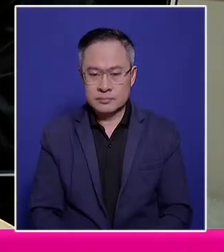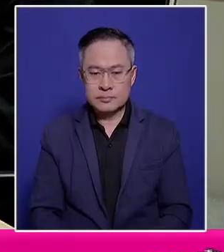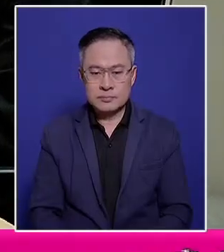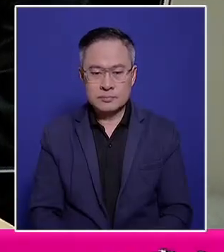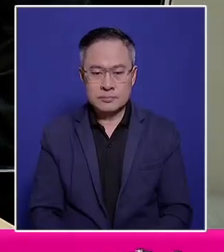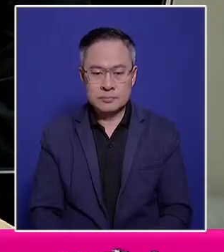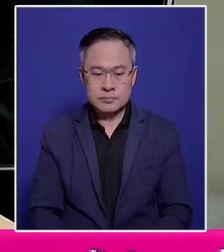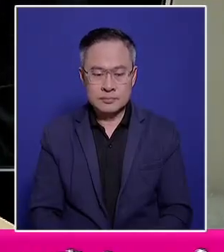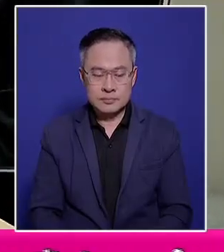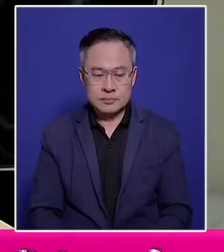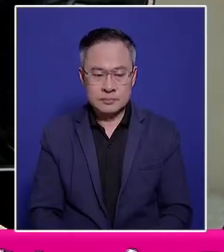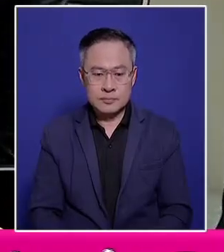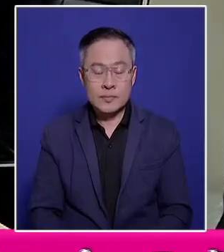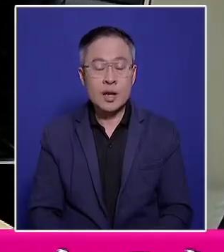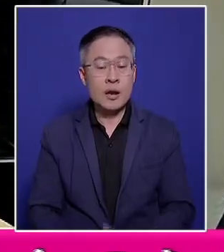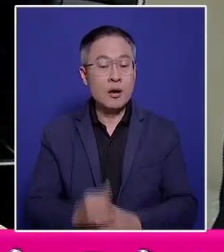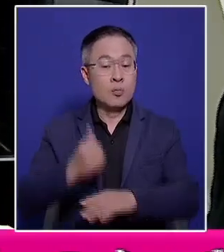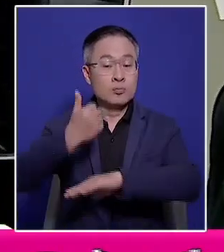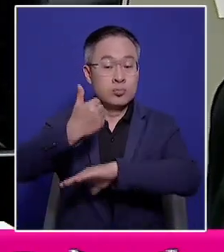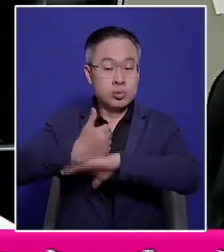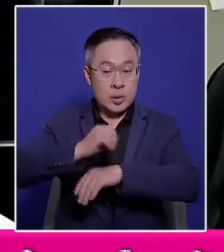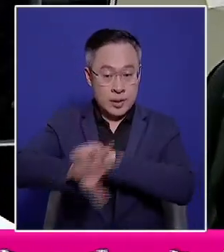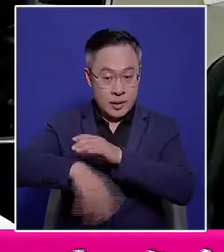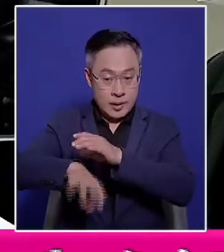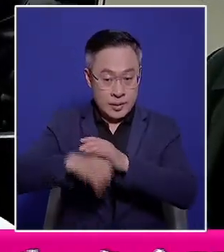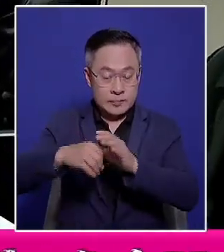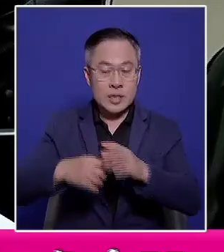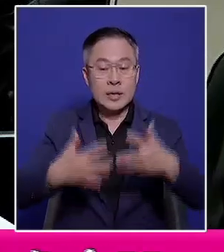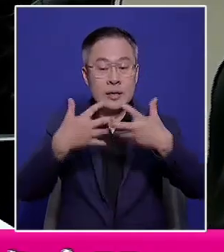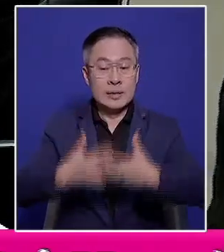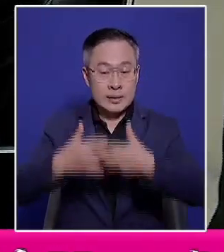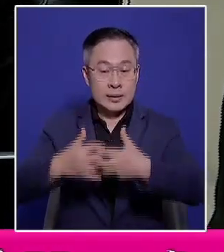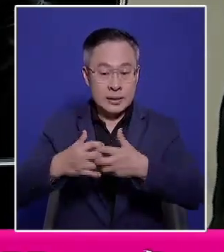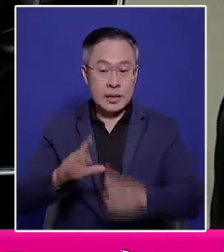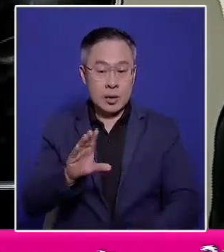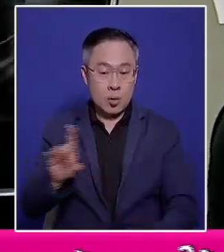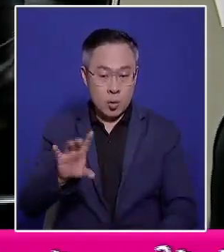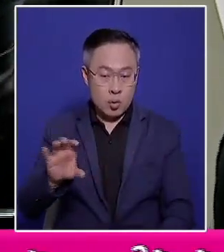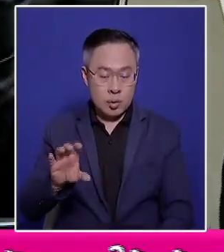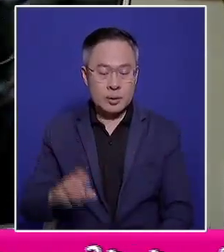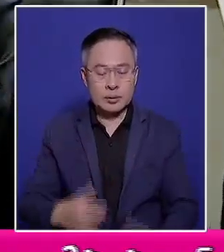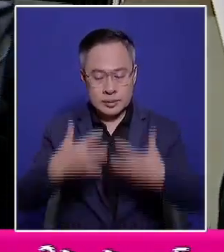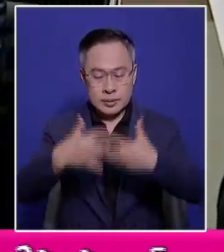ประธานกรรมการสุ่มจับลูกบอลลูกที่3ใช้กับเครื่องออกรางวัลหลักร้อย